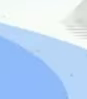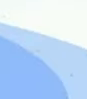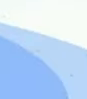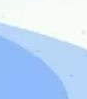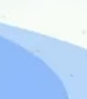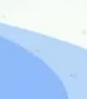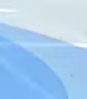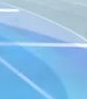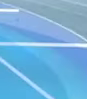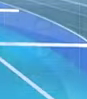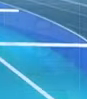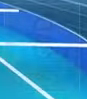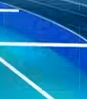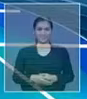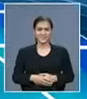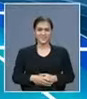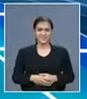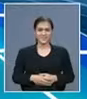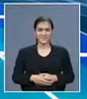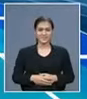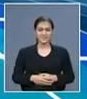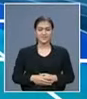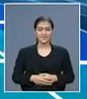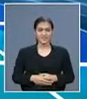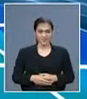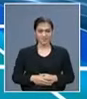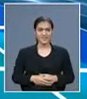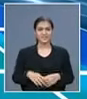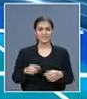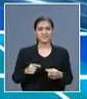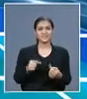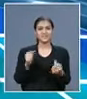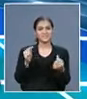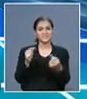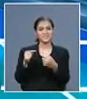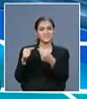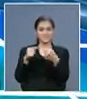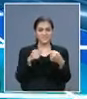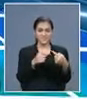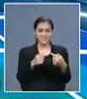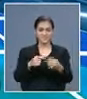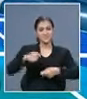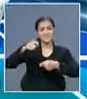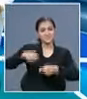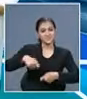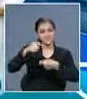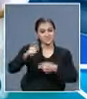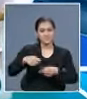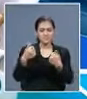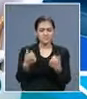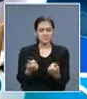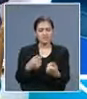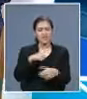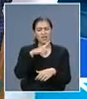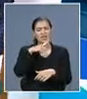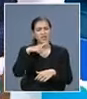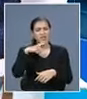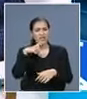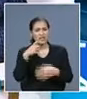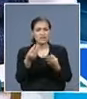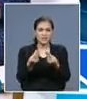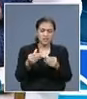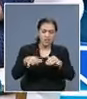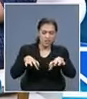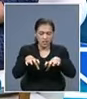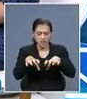GoodMorningเข้าสู่ช่วงเกษตรฮอนิวสนะคะช่วงนี้ภาวะแล้งเริ่มใกล้เข้ามาเรื่อยๆ